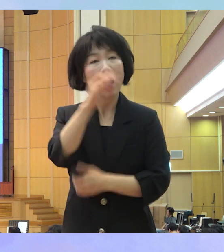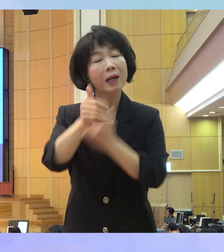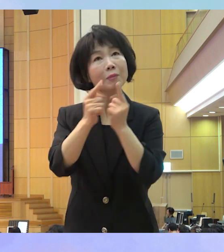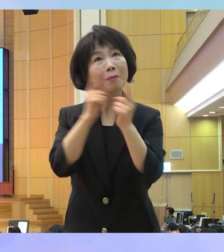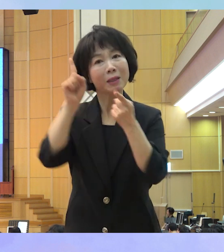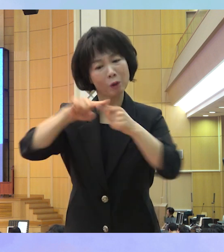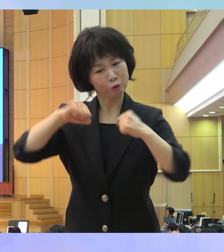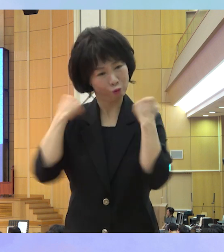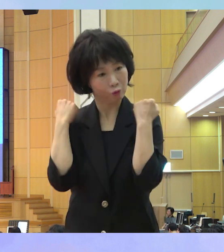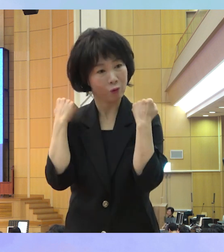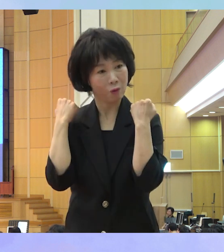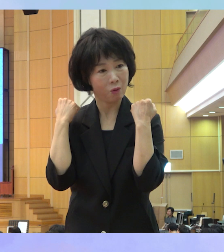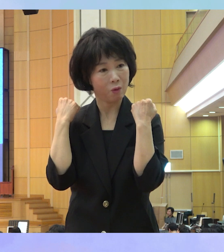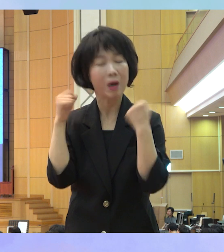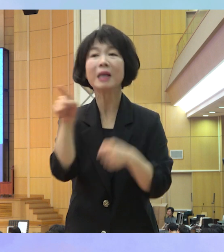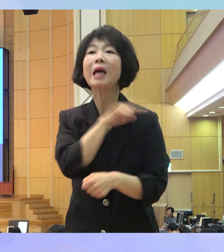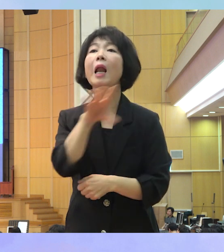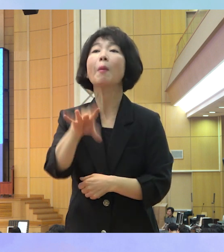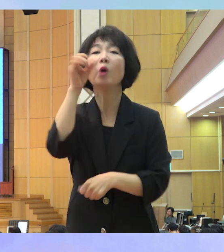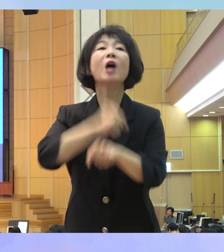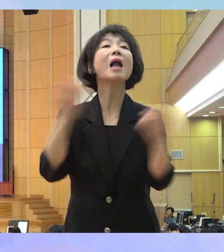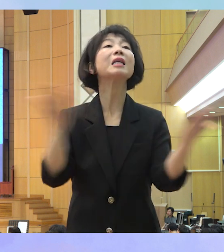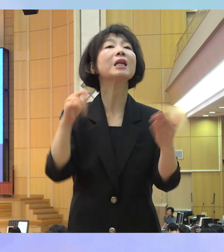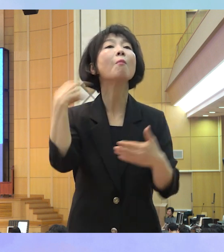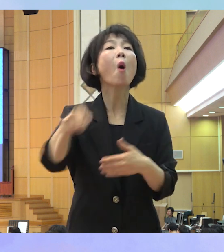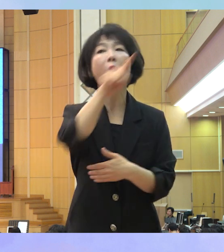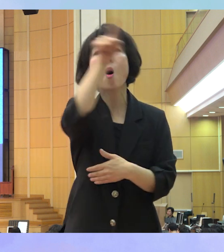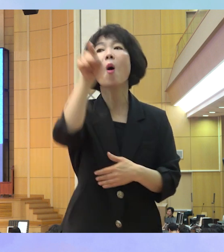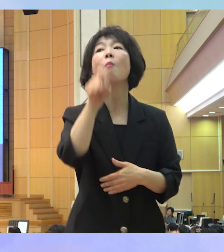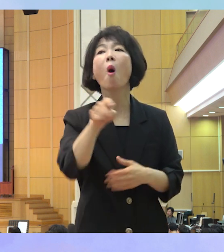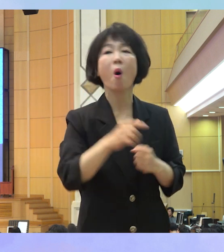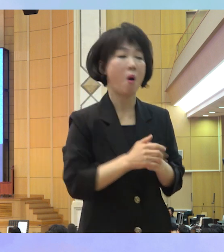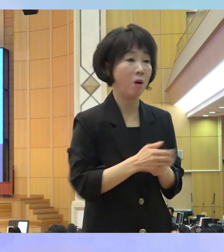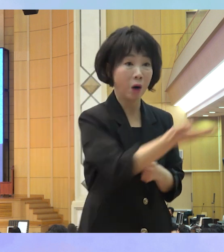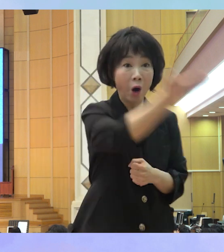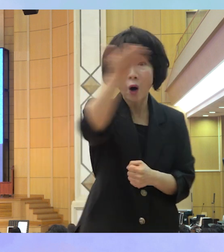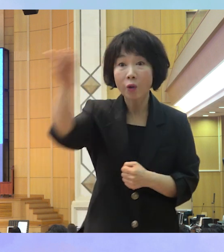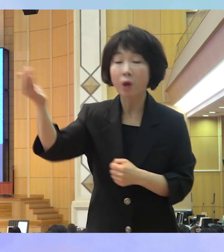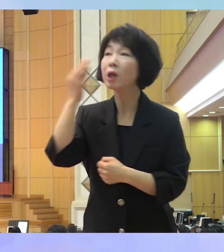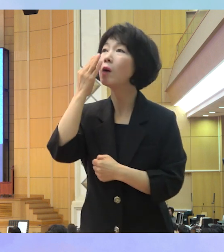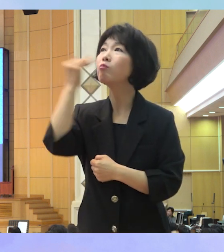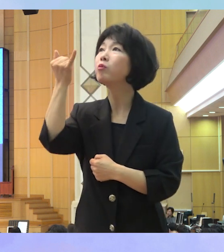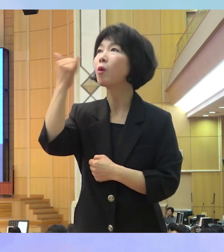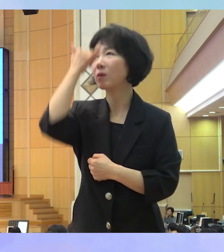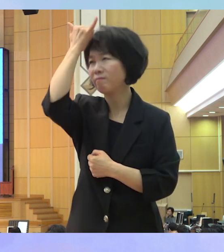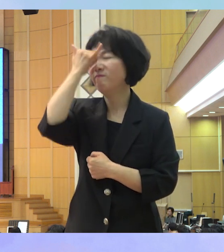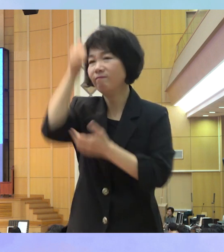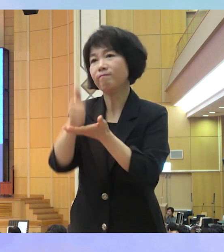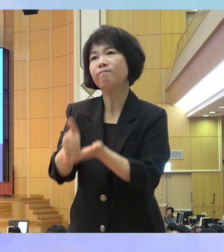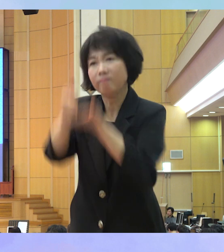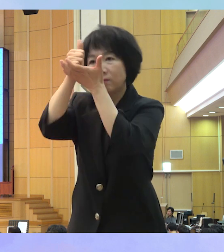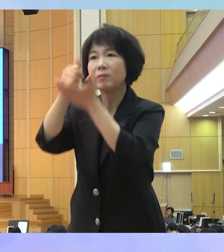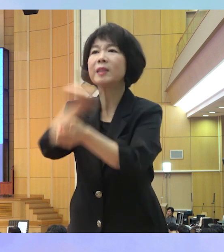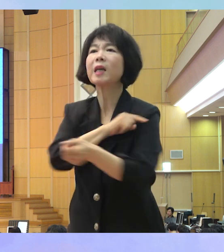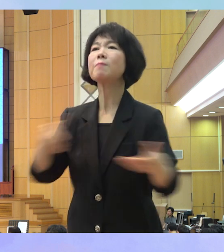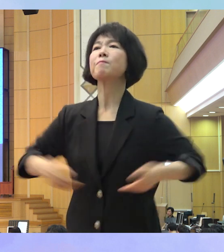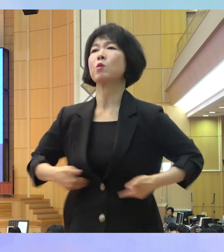살아갈 때 가장 먼저 해야 되는 건 뭐냐? 부모를 공경해야 되는 거예요.